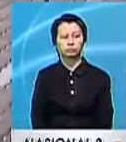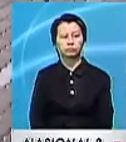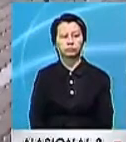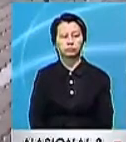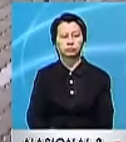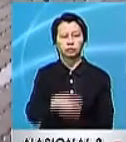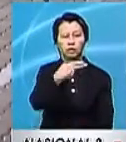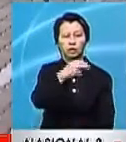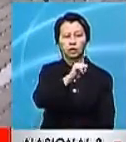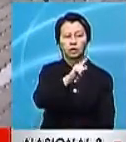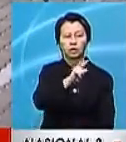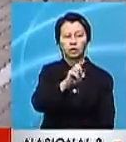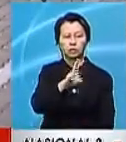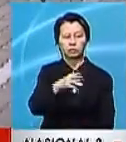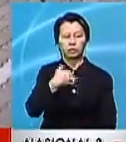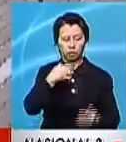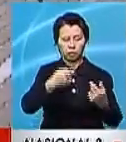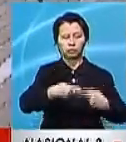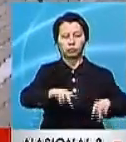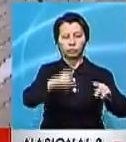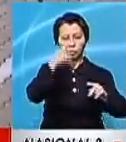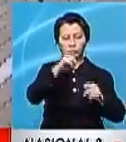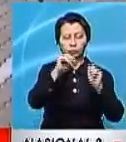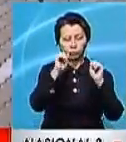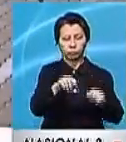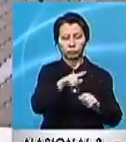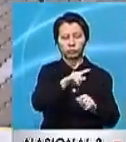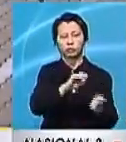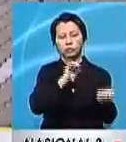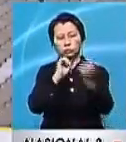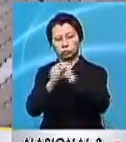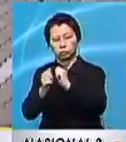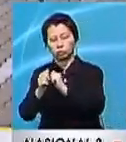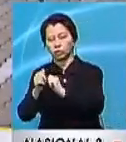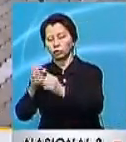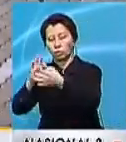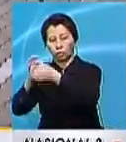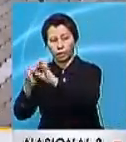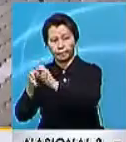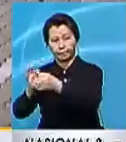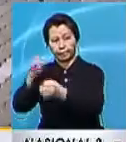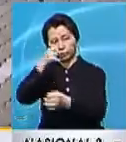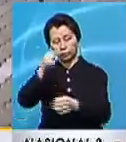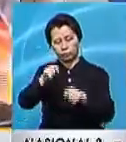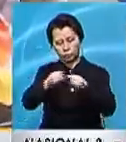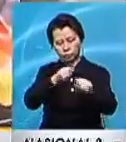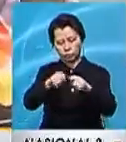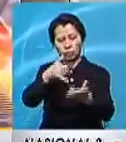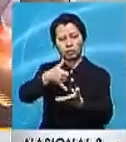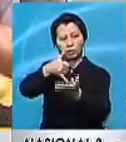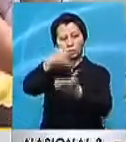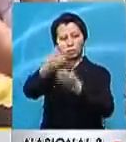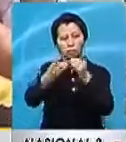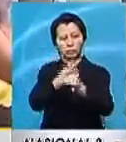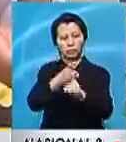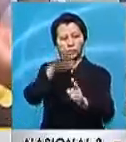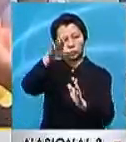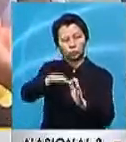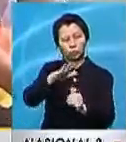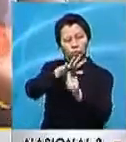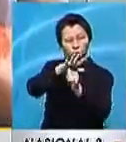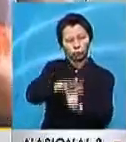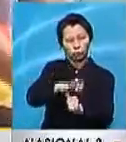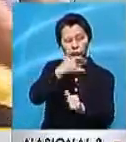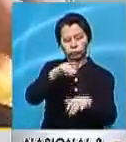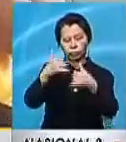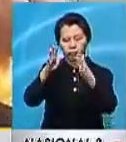Haziq Kamarudin berkata masih ada peluang untuk melayakkan diri ke Sukan Olimpik memandangkan saingan di Piala Dunia agak kurang tekanan kerana pemain